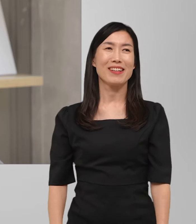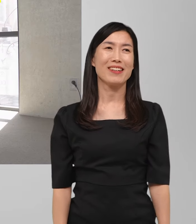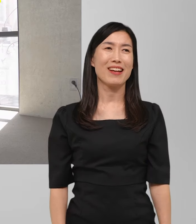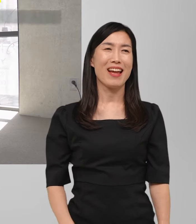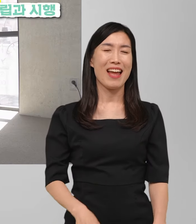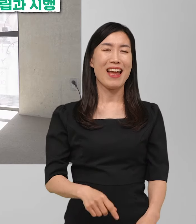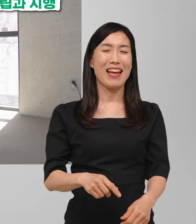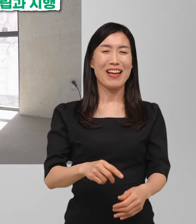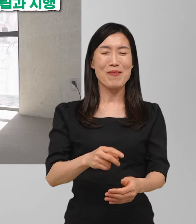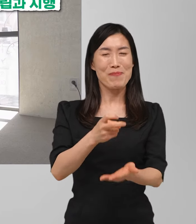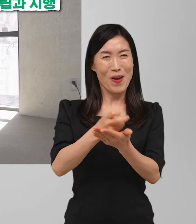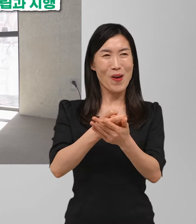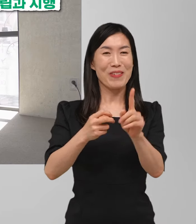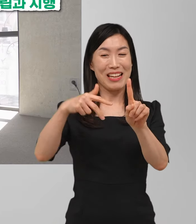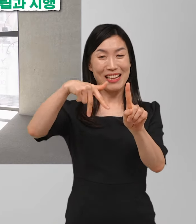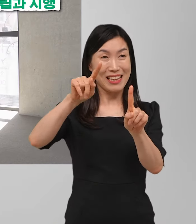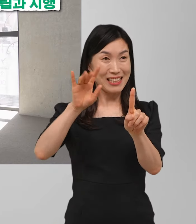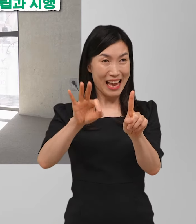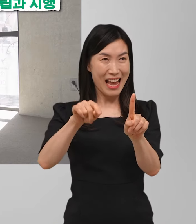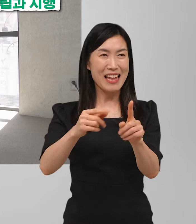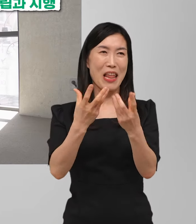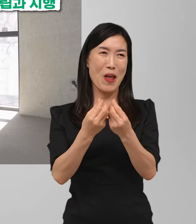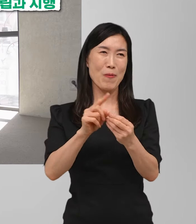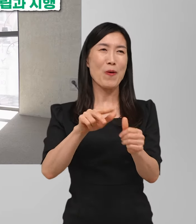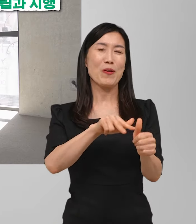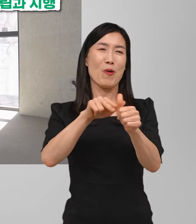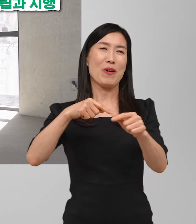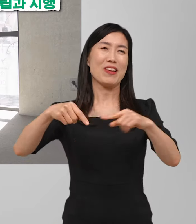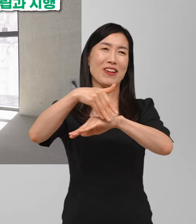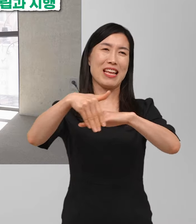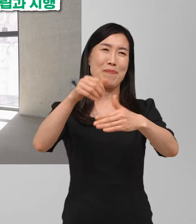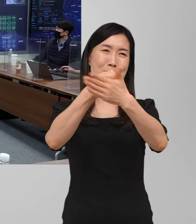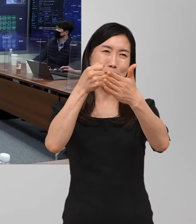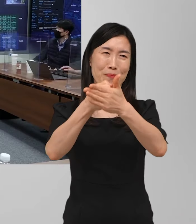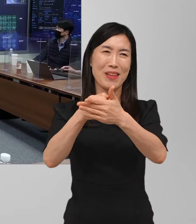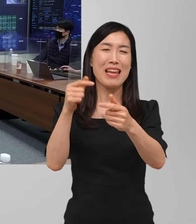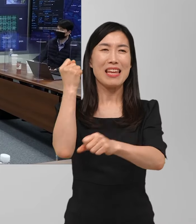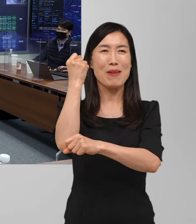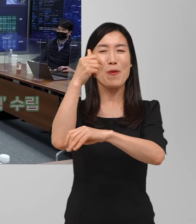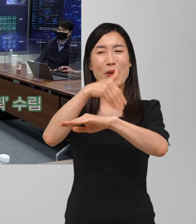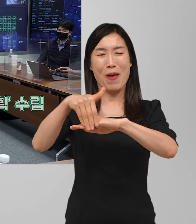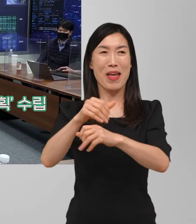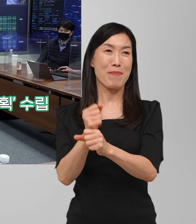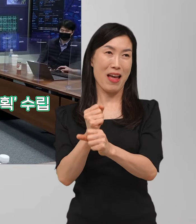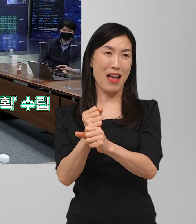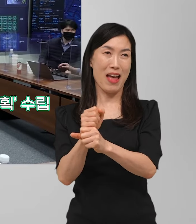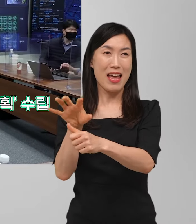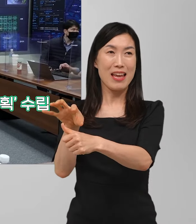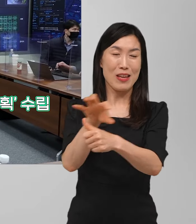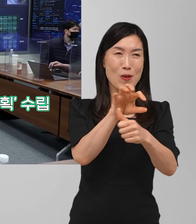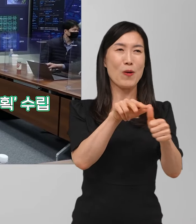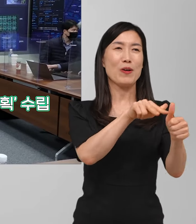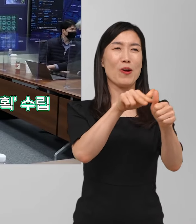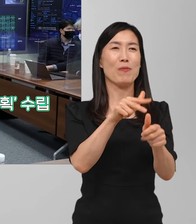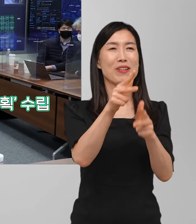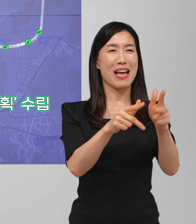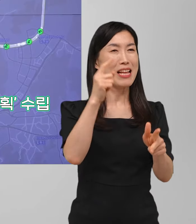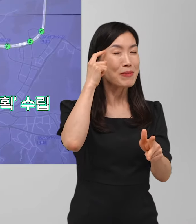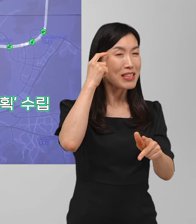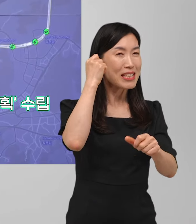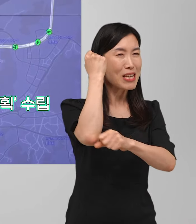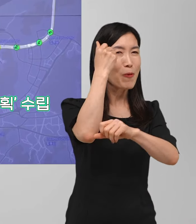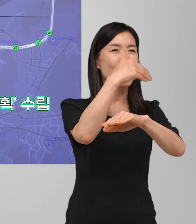내용들일까요? 앞부분에서는 데이터 정책의 수립과 시행에 관한 내용들을 갖고 있거든요. 그걸 위해서 데이터 산업진흥 기본계획이라는